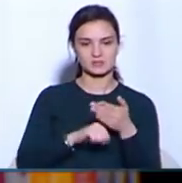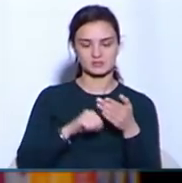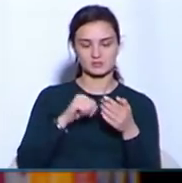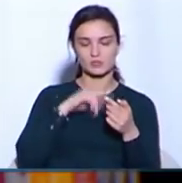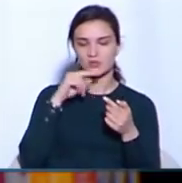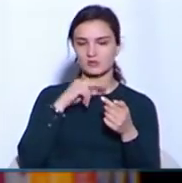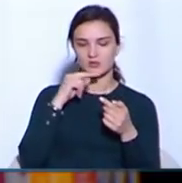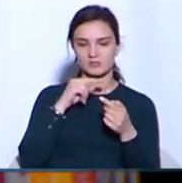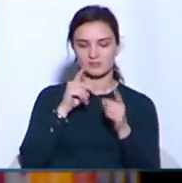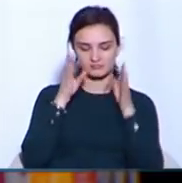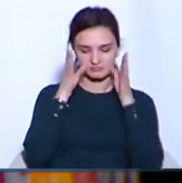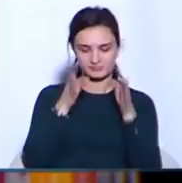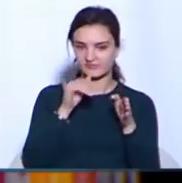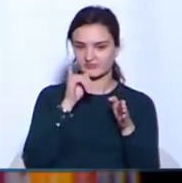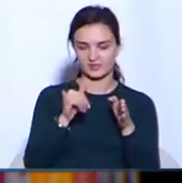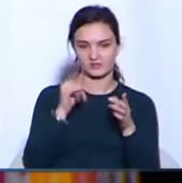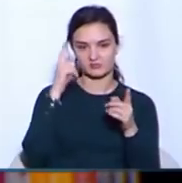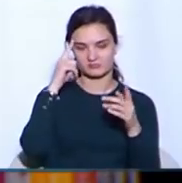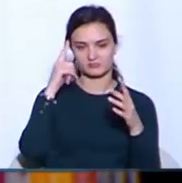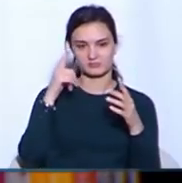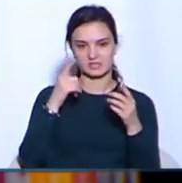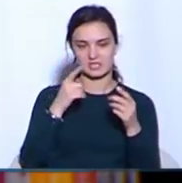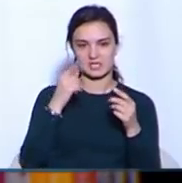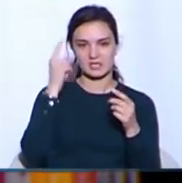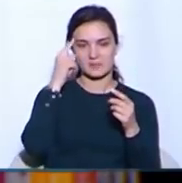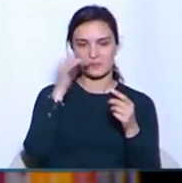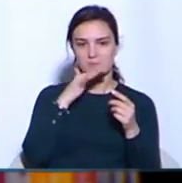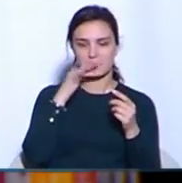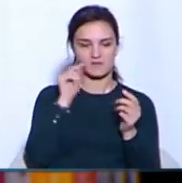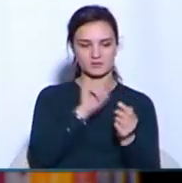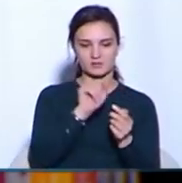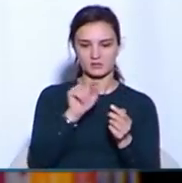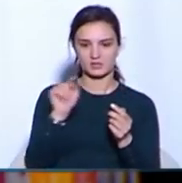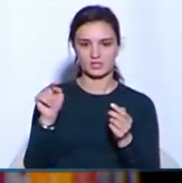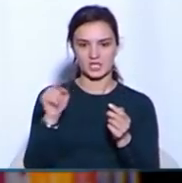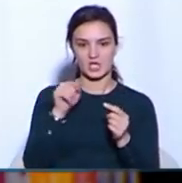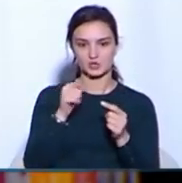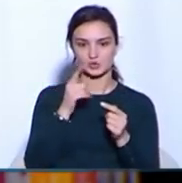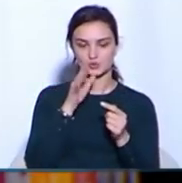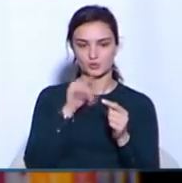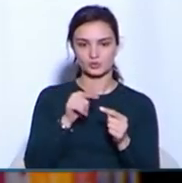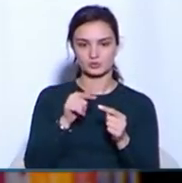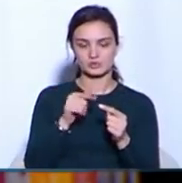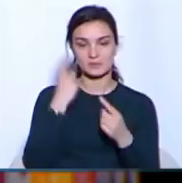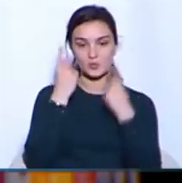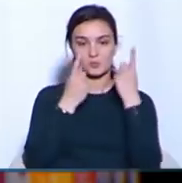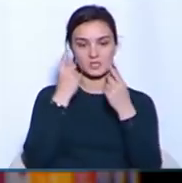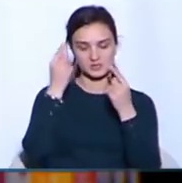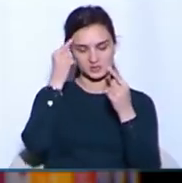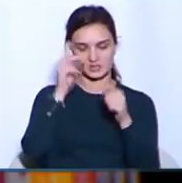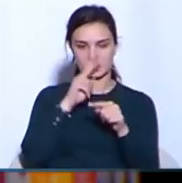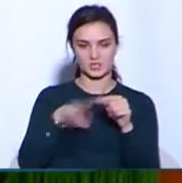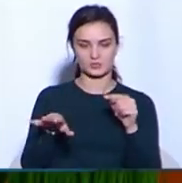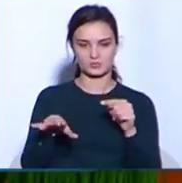მიზეზით გაფანტული გვაქვს კონცენტრაცია, ანუ ერთბაშად რამდენიმე საფიქრალი გვაქვს, შეიძლება გარკვეული ინფორმაცია